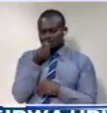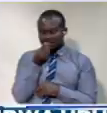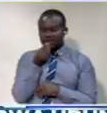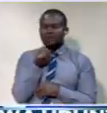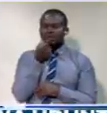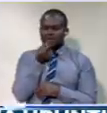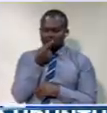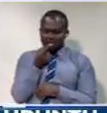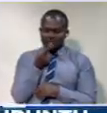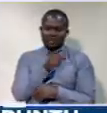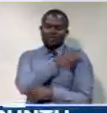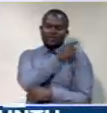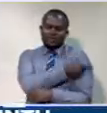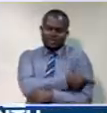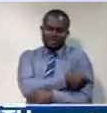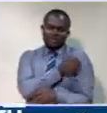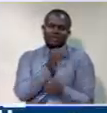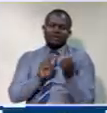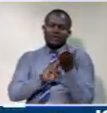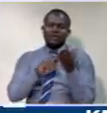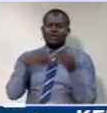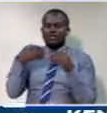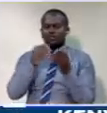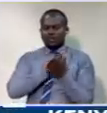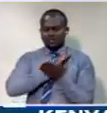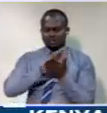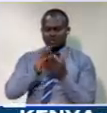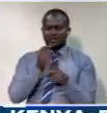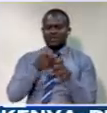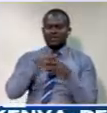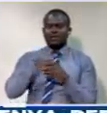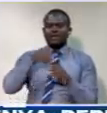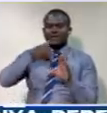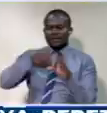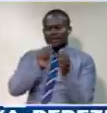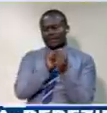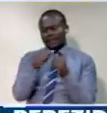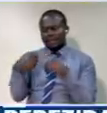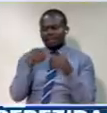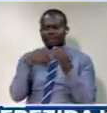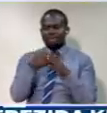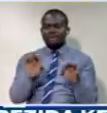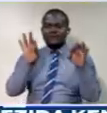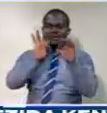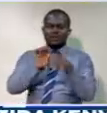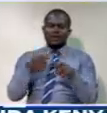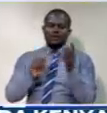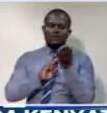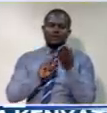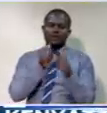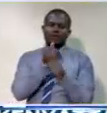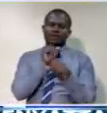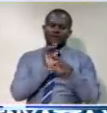imiti za farumasi, ibikoresho by'isuku, ibikomoka kuri peteroli n'ibindi bikoresho by'ibanze ariko bagakoresha abakozi